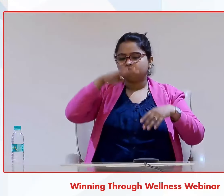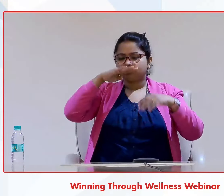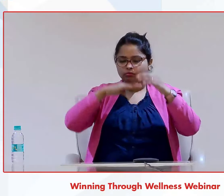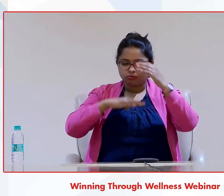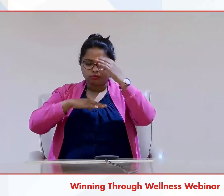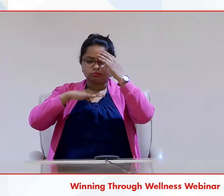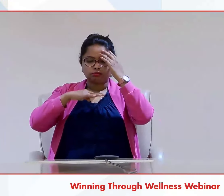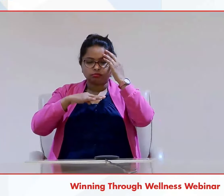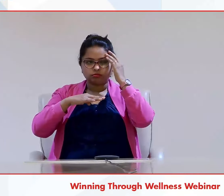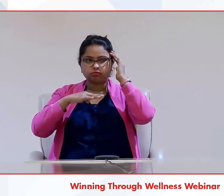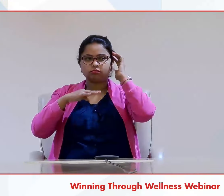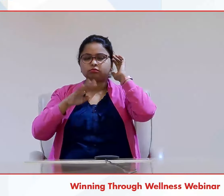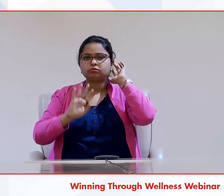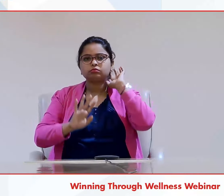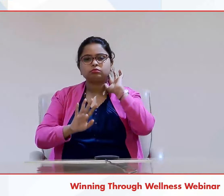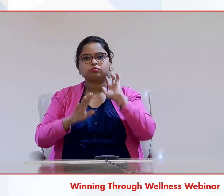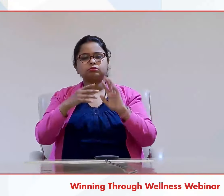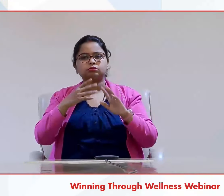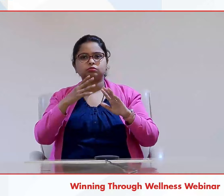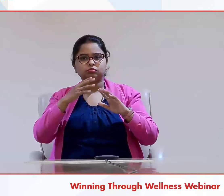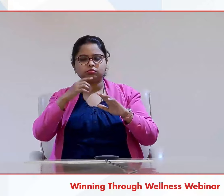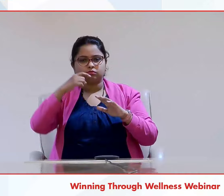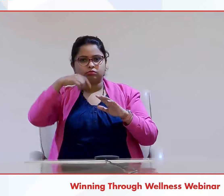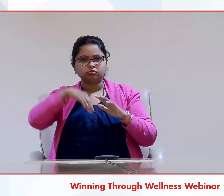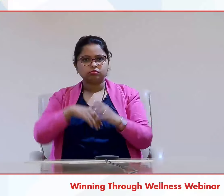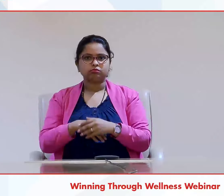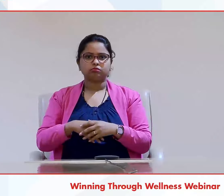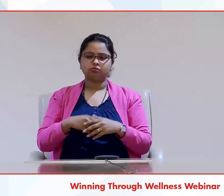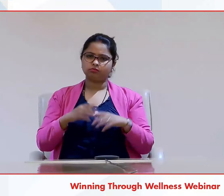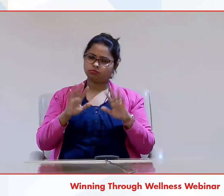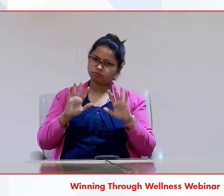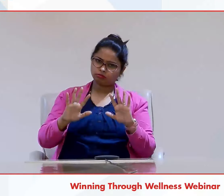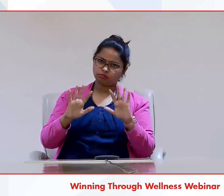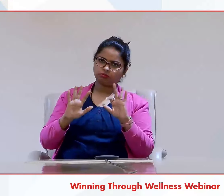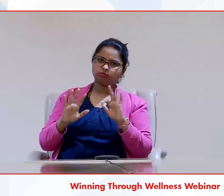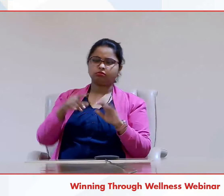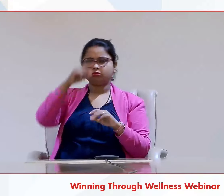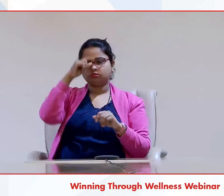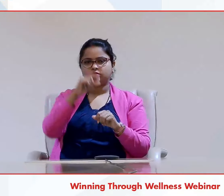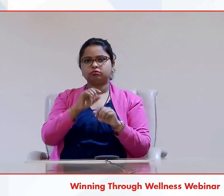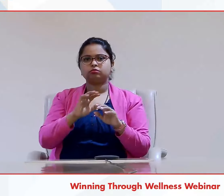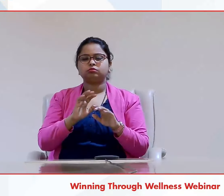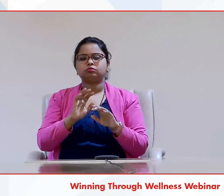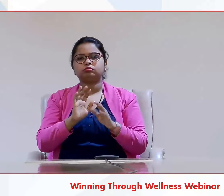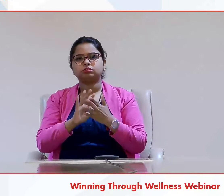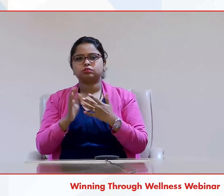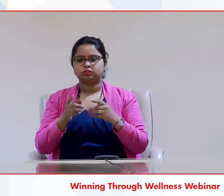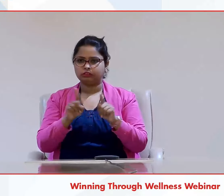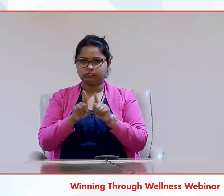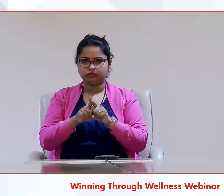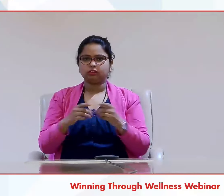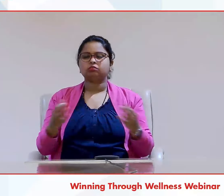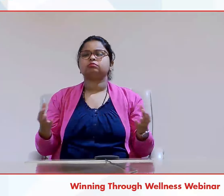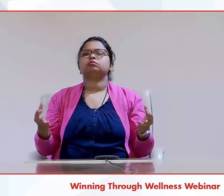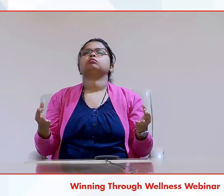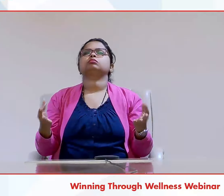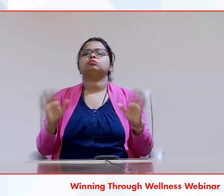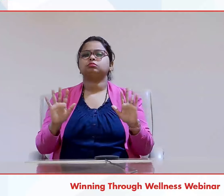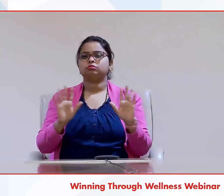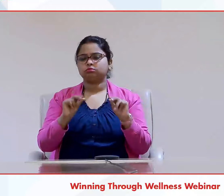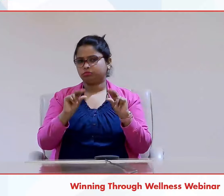Deep breathing may not work for everyone, but if you find an office, जैसे आप meditate नहीं कर सकते, but if you find an office कि